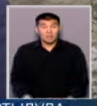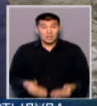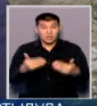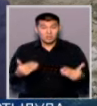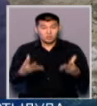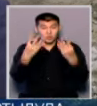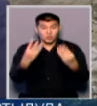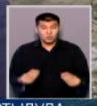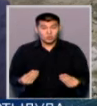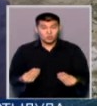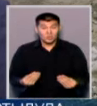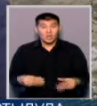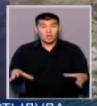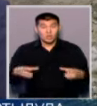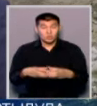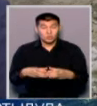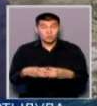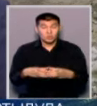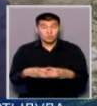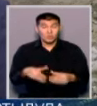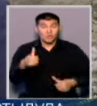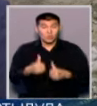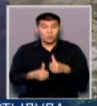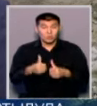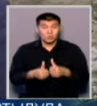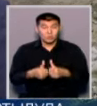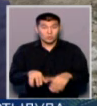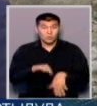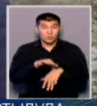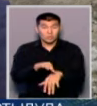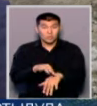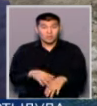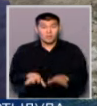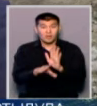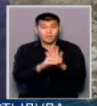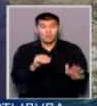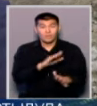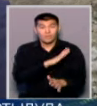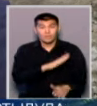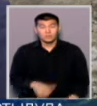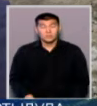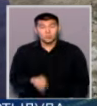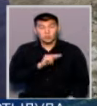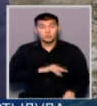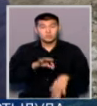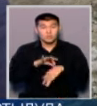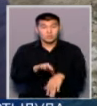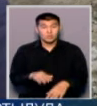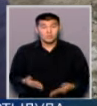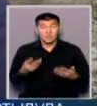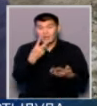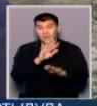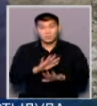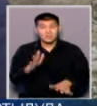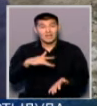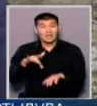күні мердігер конкурс жарияланып, мердігер анықталуда бұл жұмыстар атқаруға. Оған қарамастан